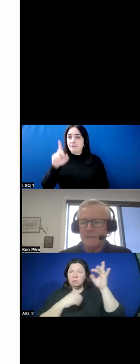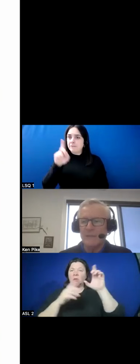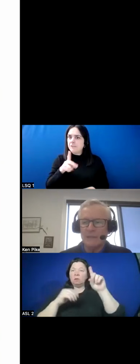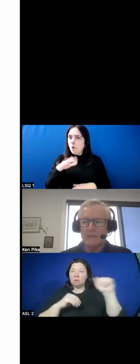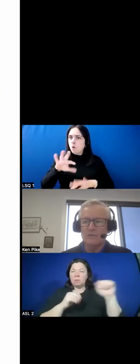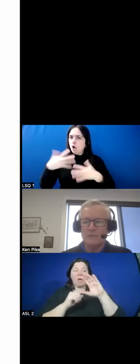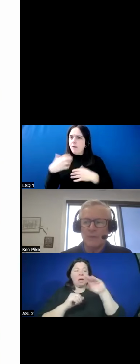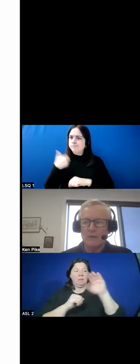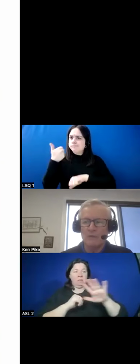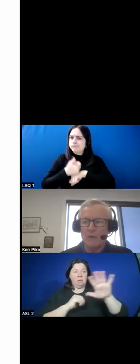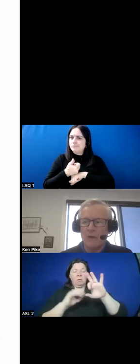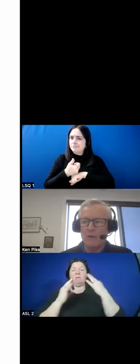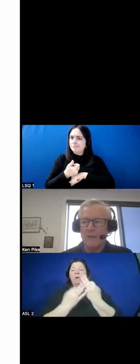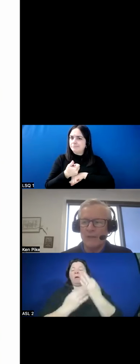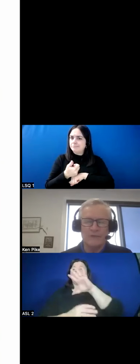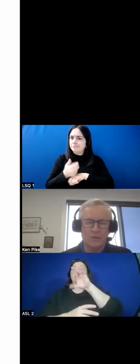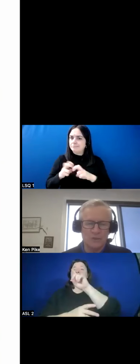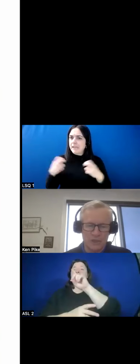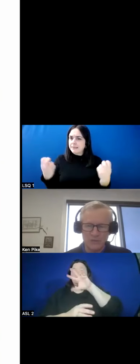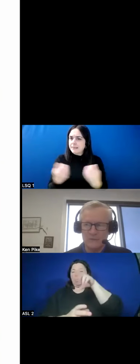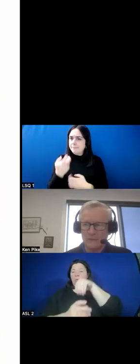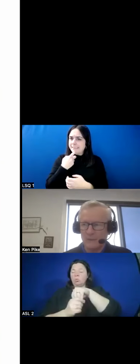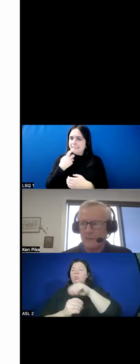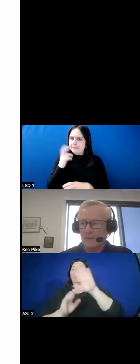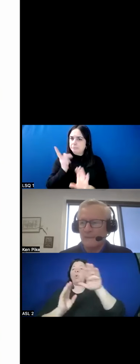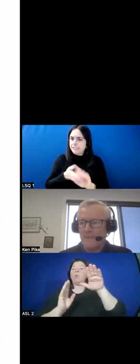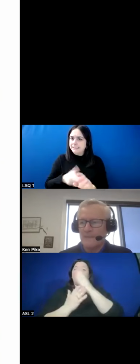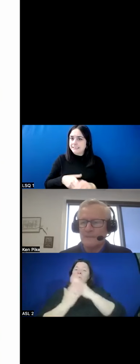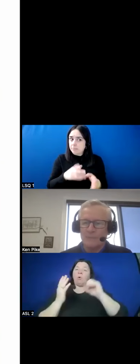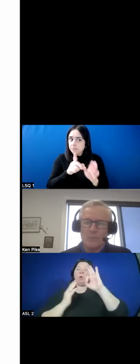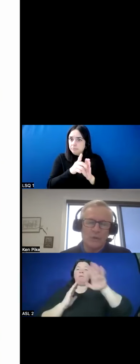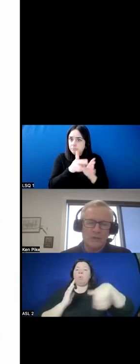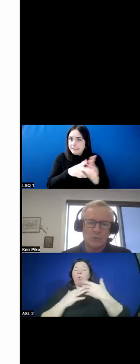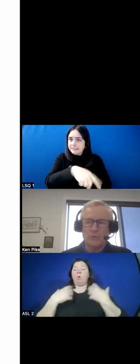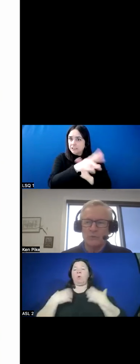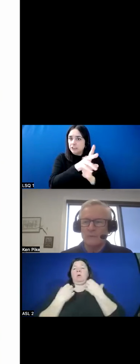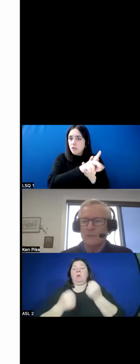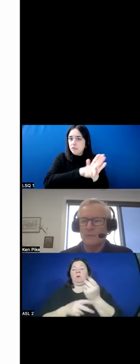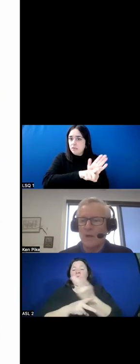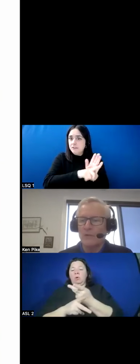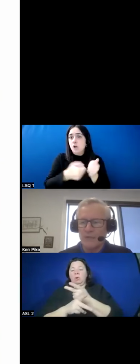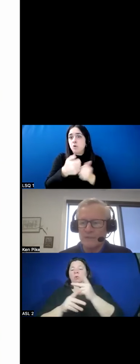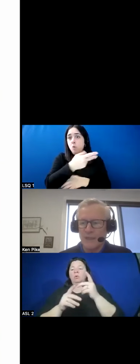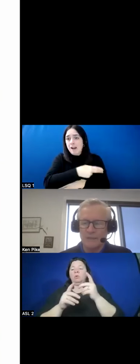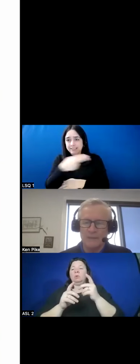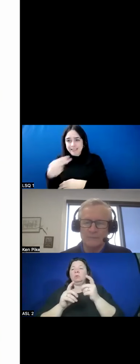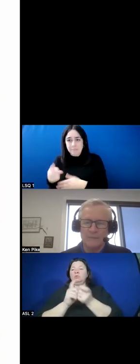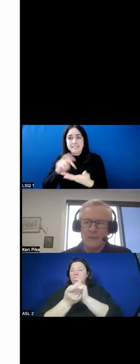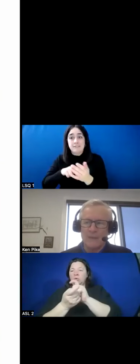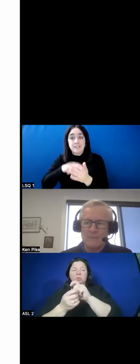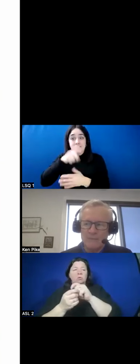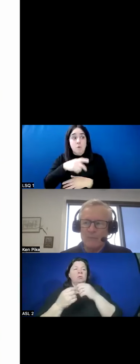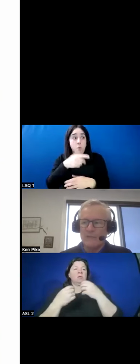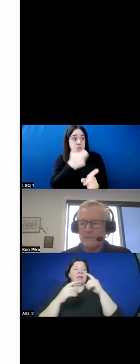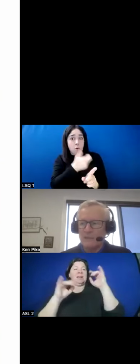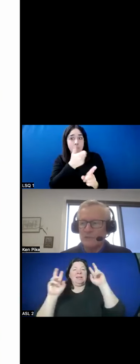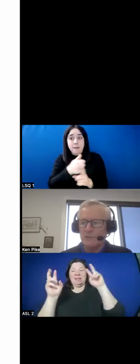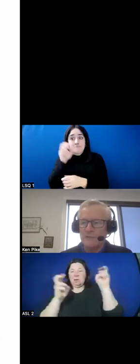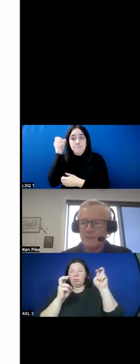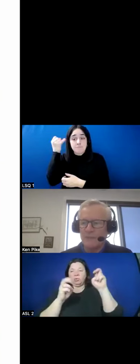familles. Et finalement, il faut que l'inclusion des personnes handicapées fasse partie de tous ces changements apportés aux soins de santé. C'est une